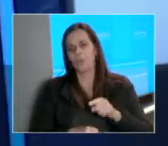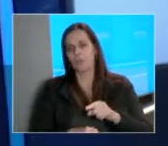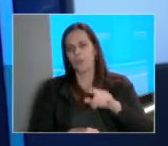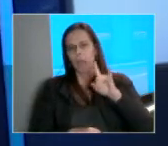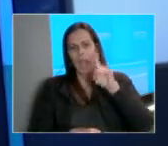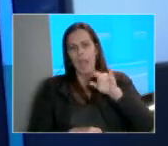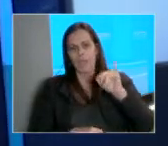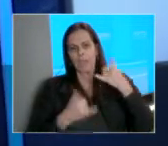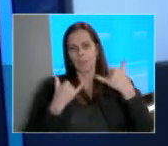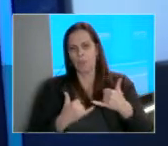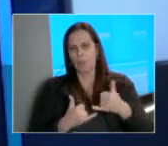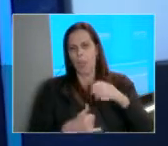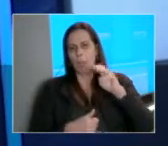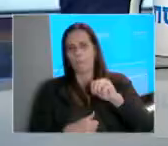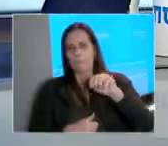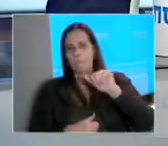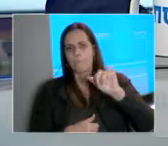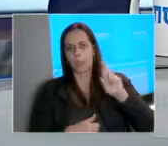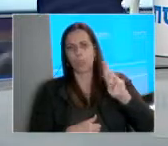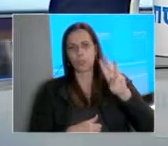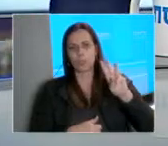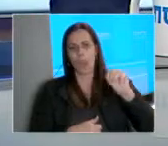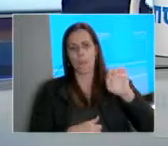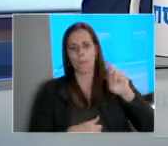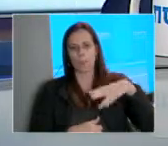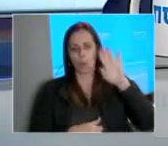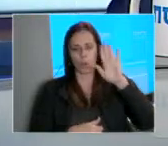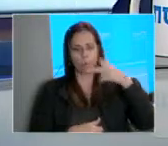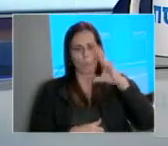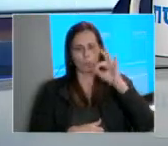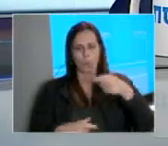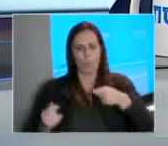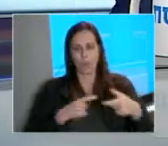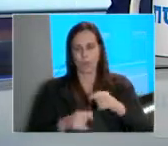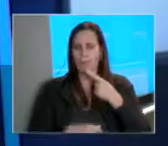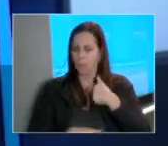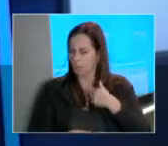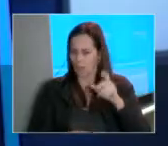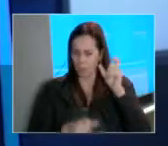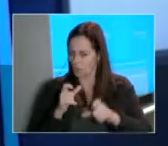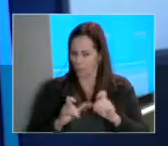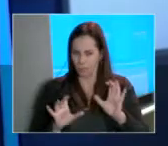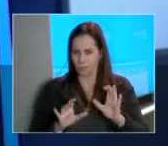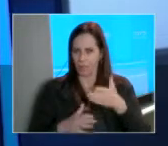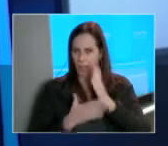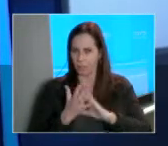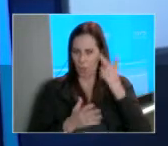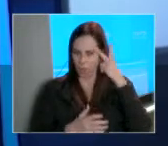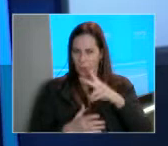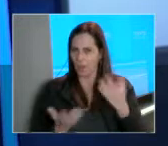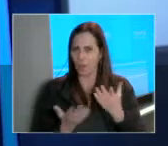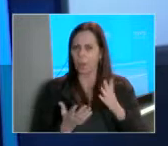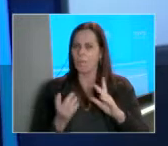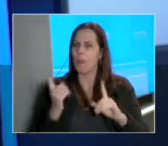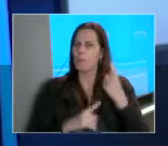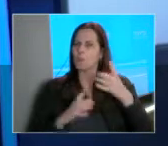וחזי קוגלר, ועכשיו מאיר שמיר הצטרף, והוא מחזיק את רוב המניות, יותר מ-50%. אני חייב רגע שתסבירו משהו, כי אנשים יושבים, בטח חלק מהם לא קולטים מה קורה פה.